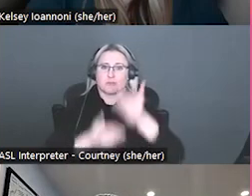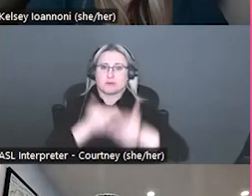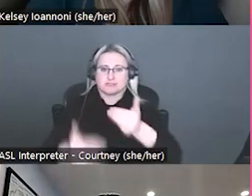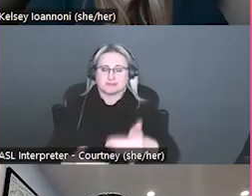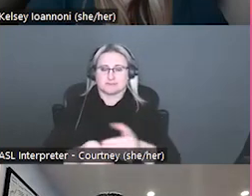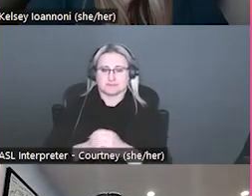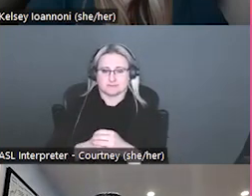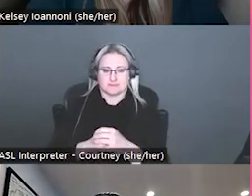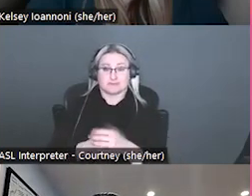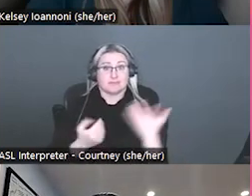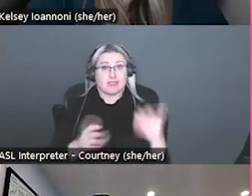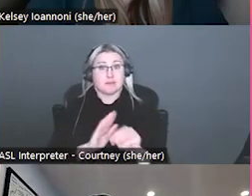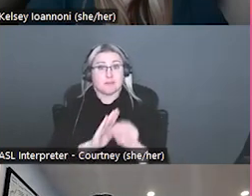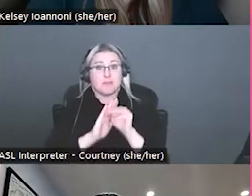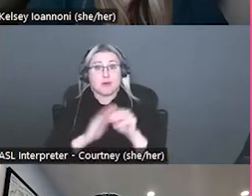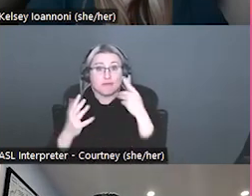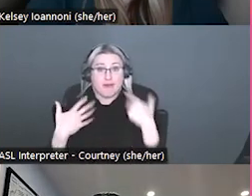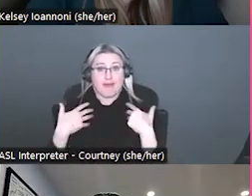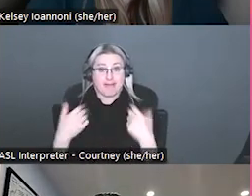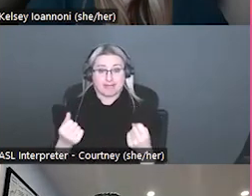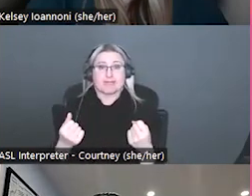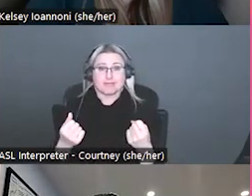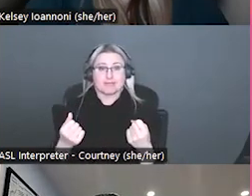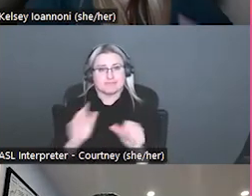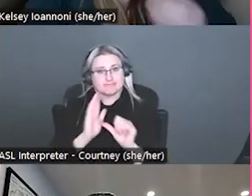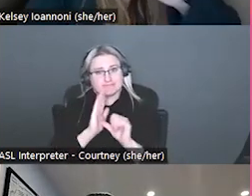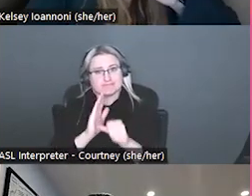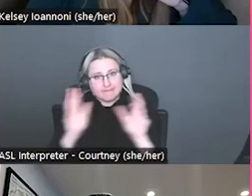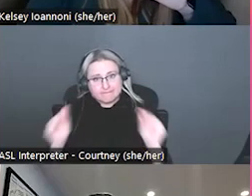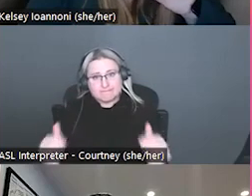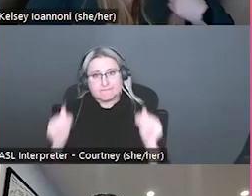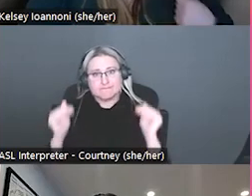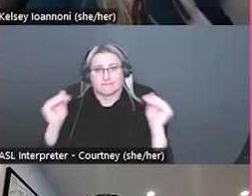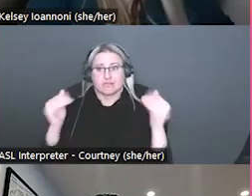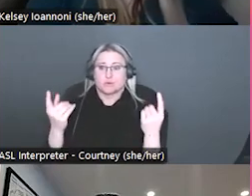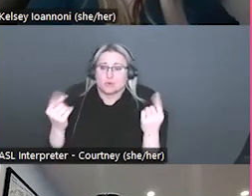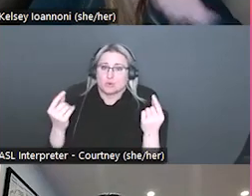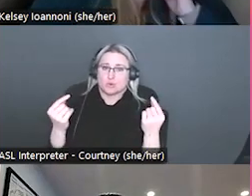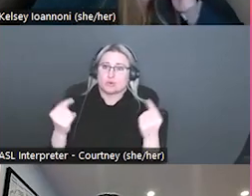de santéisme pour en arriver à un mouvement donc